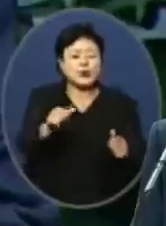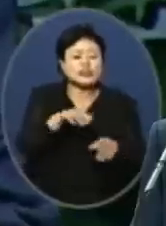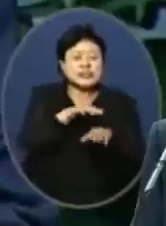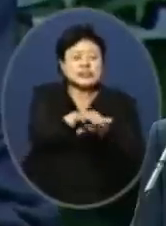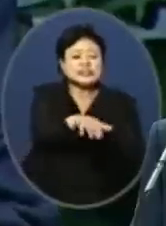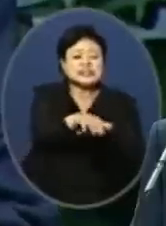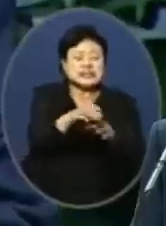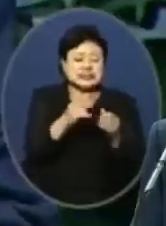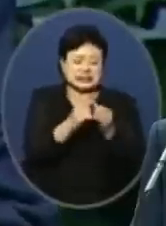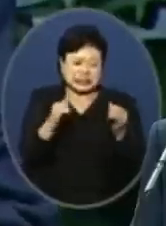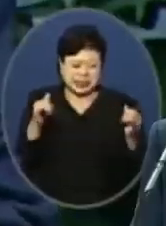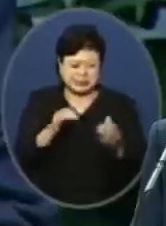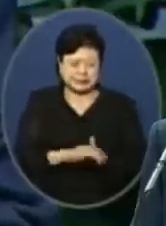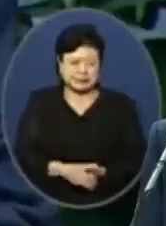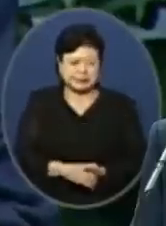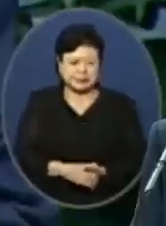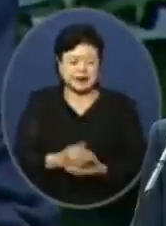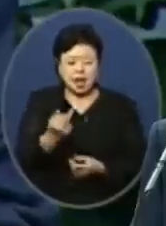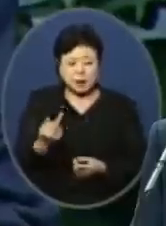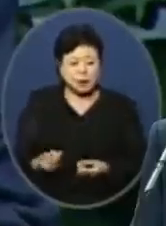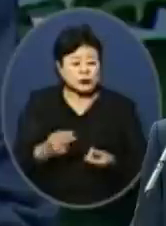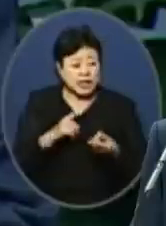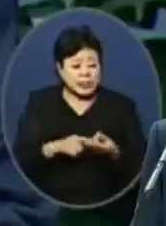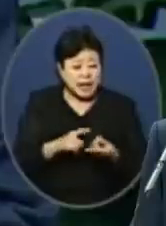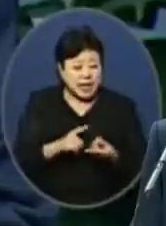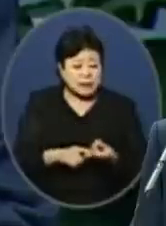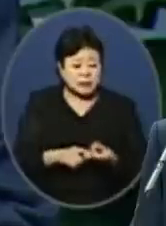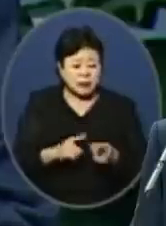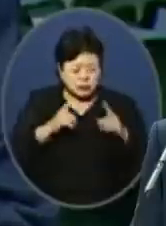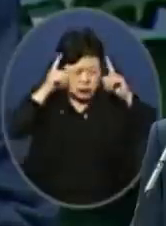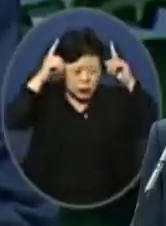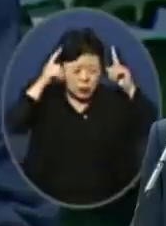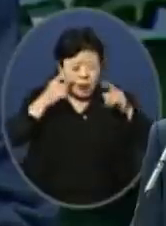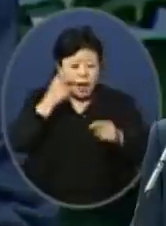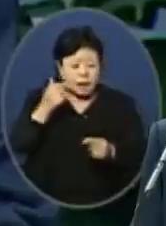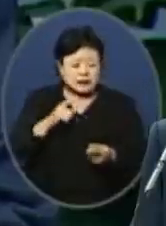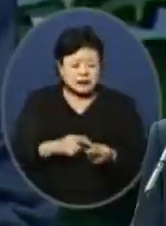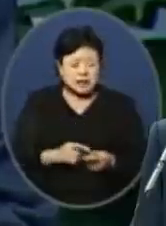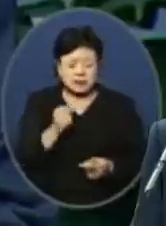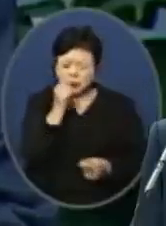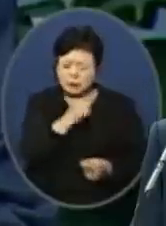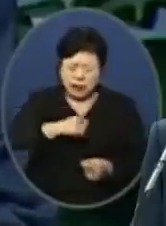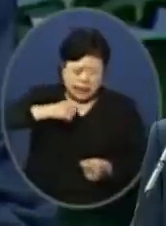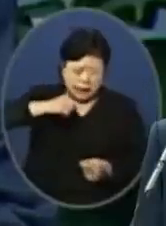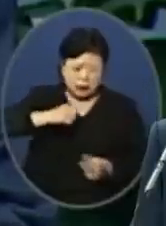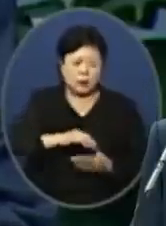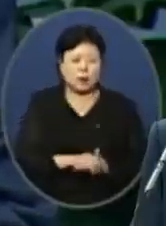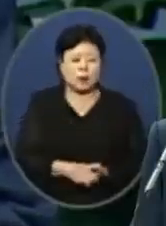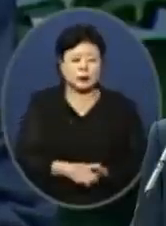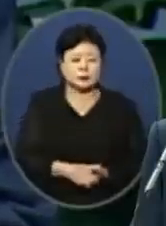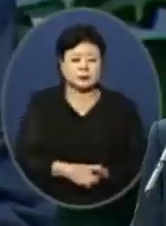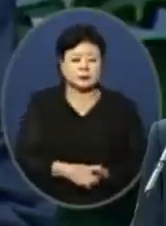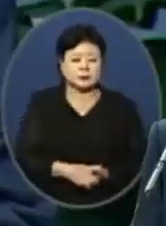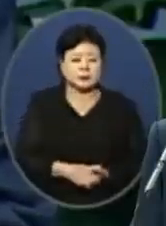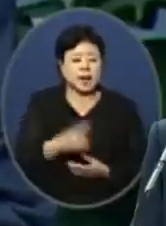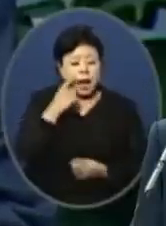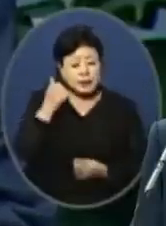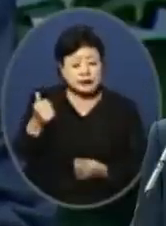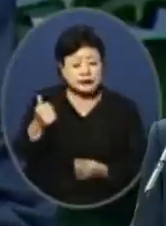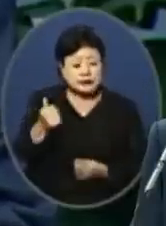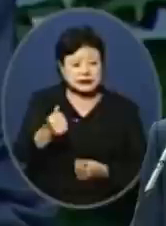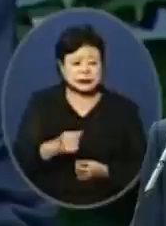것입니다. 동생에 대해서 분노를 느끼고 아버지에 대해서 반항을 가졌습니다.